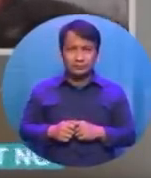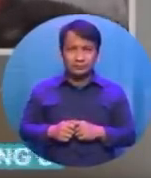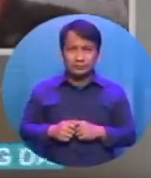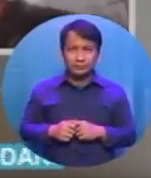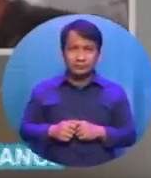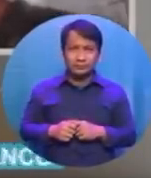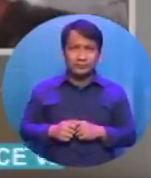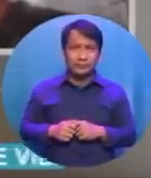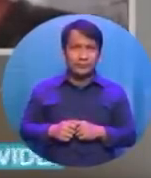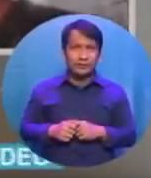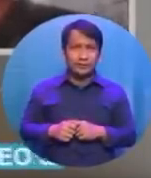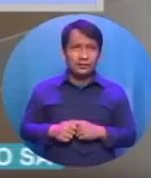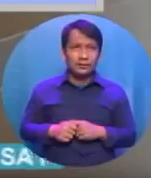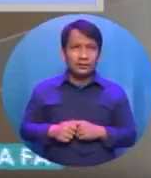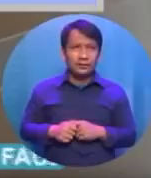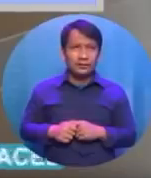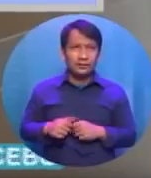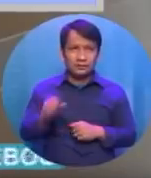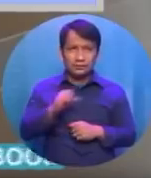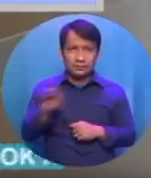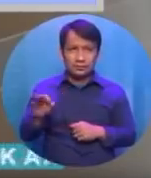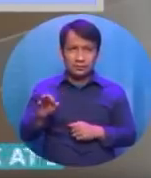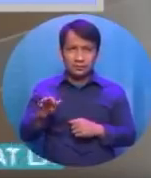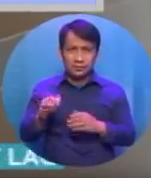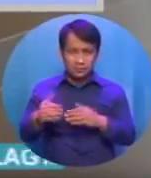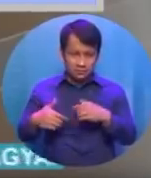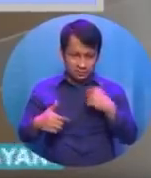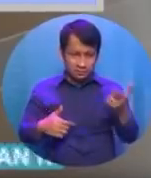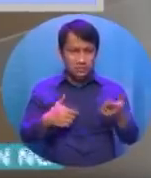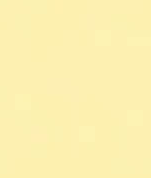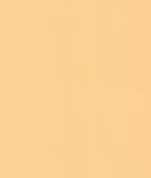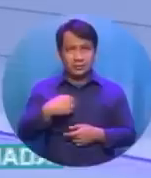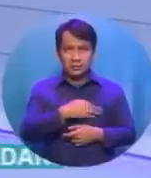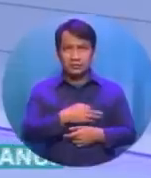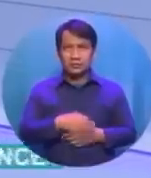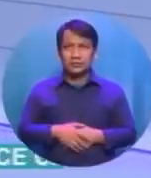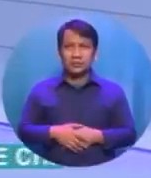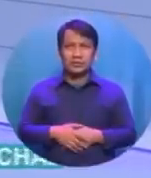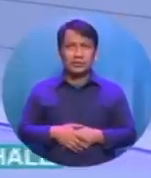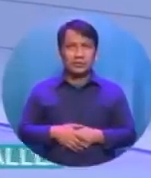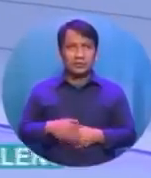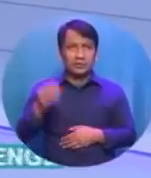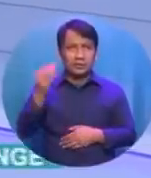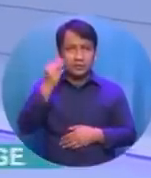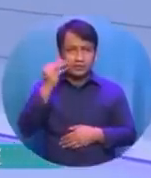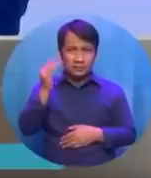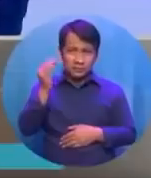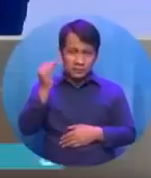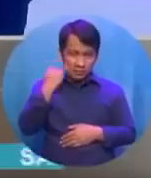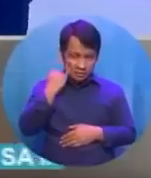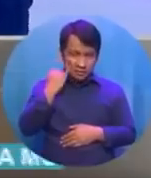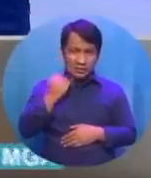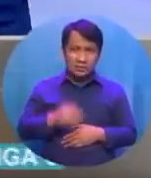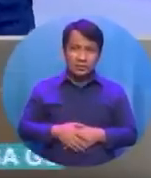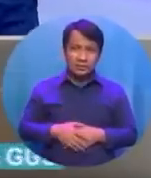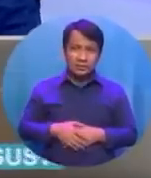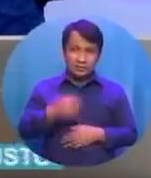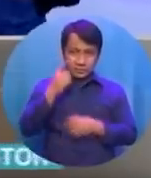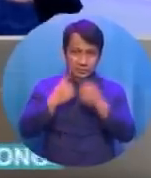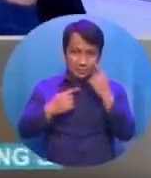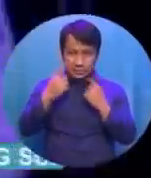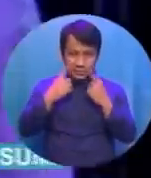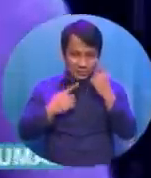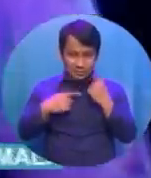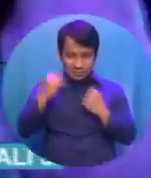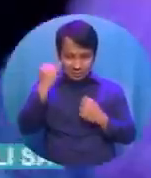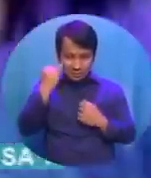Okay? Sige. Wag ibababa ang telepono. Sasaluin kayo ng mga staff. Okay. MJ, anong sabi ng netizens? Nako, idol, naiiyak na si